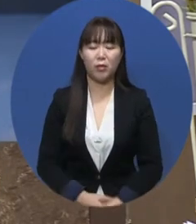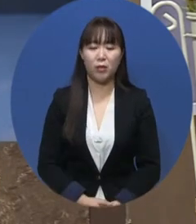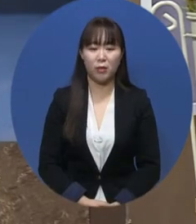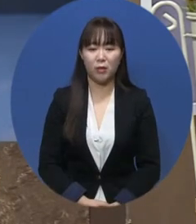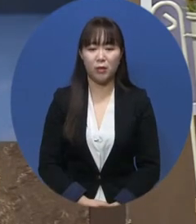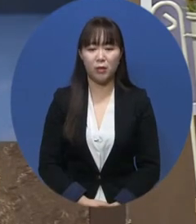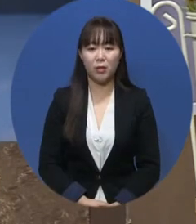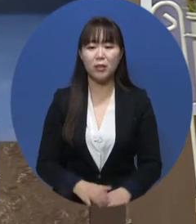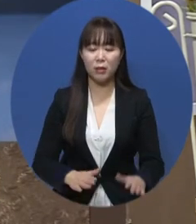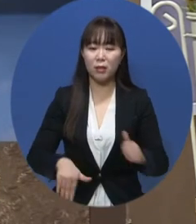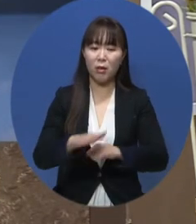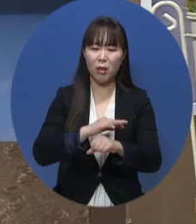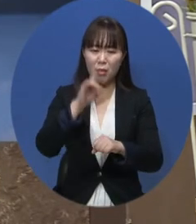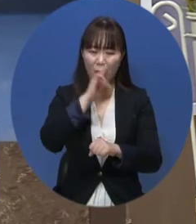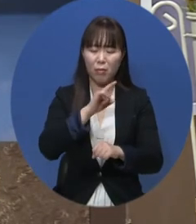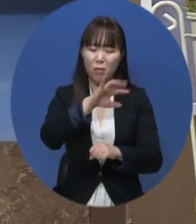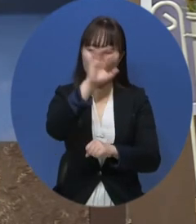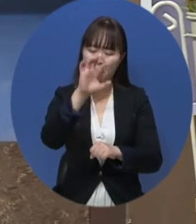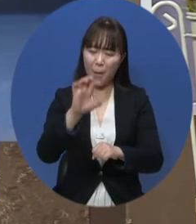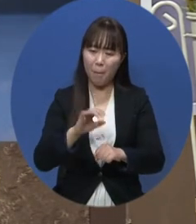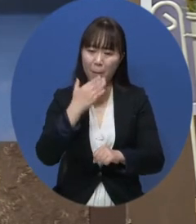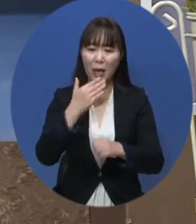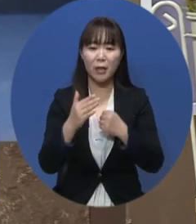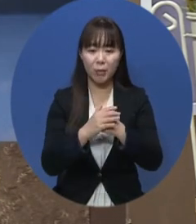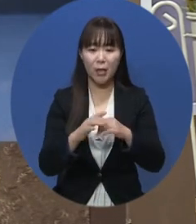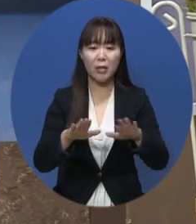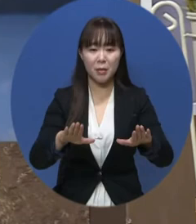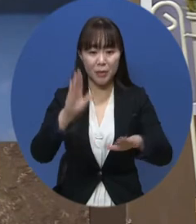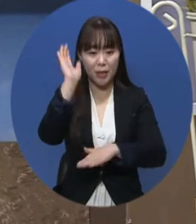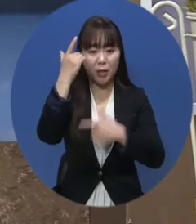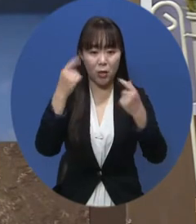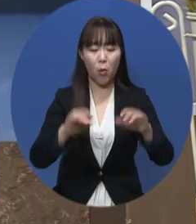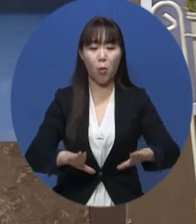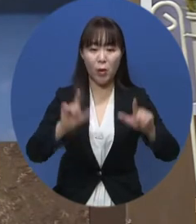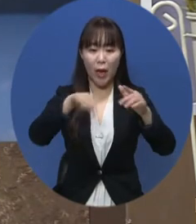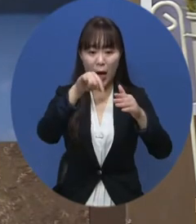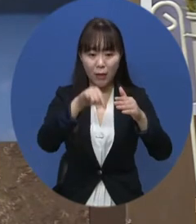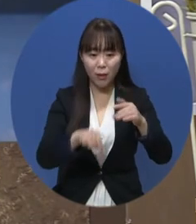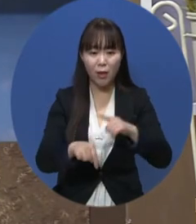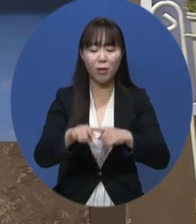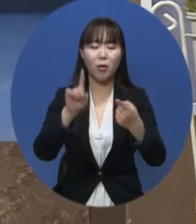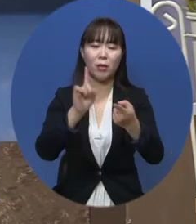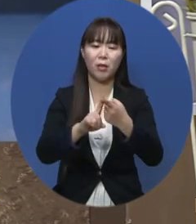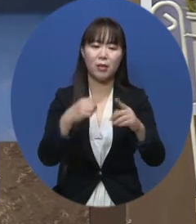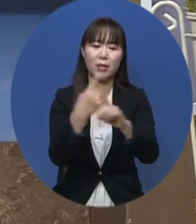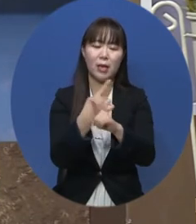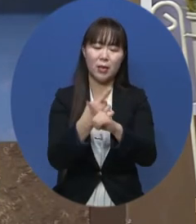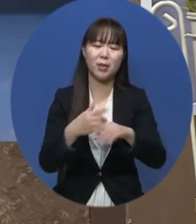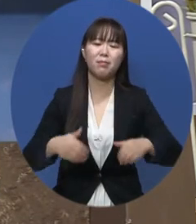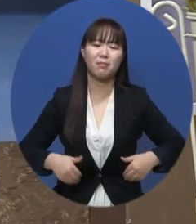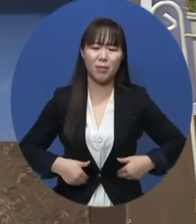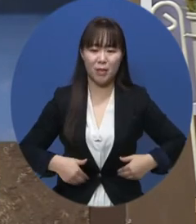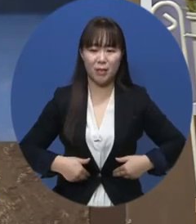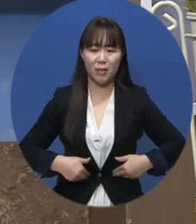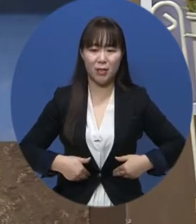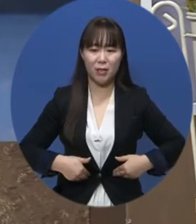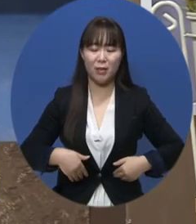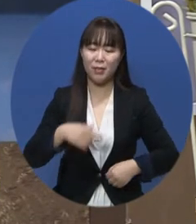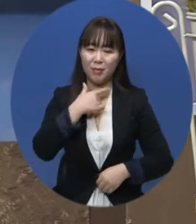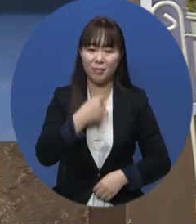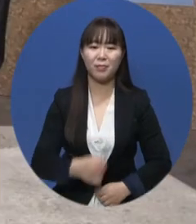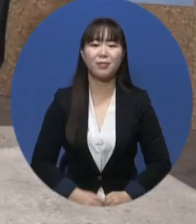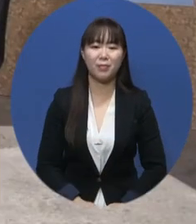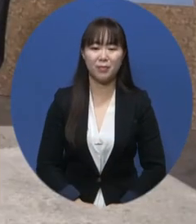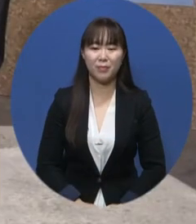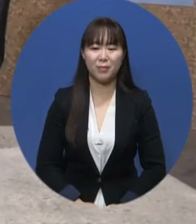그렇게 해서 악순환이 일어날 수밖에 없기 때문에 말씀하신 것처럼 꼭 올해 안에 이 부분이 개선이 좀 이루어지면 좋겠습니다.